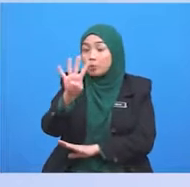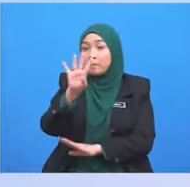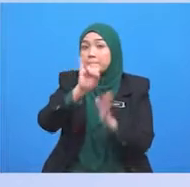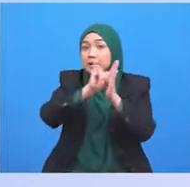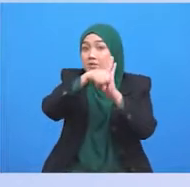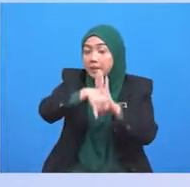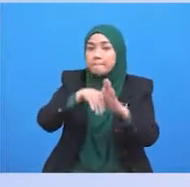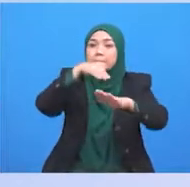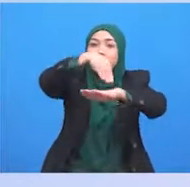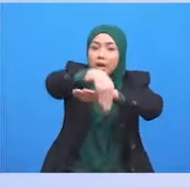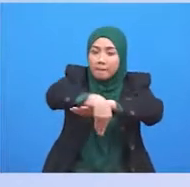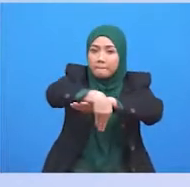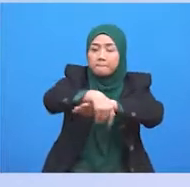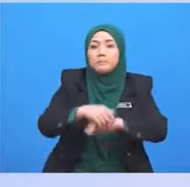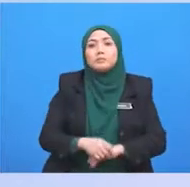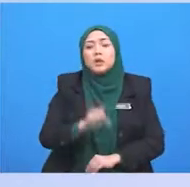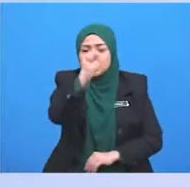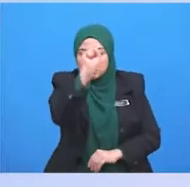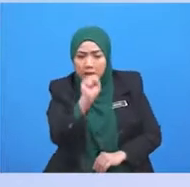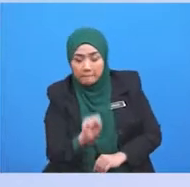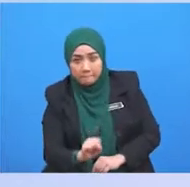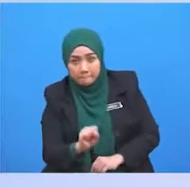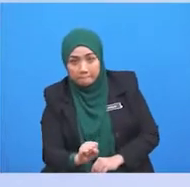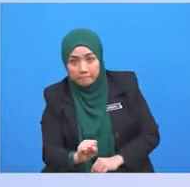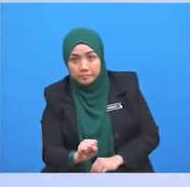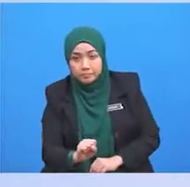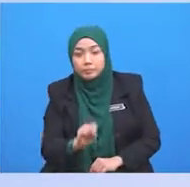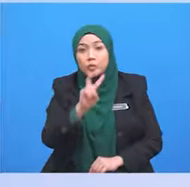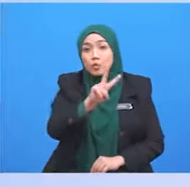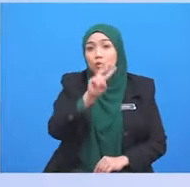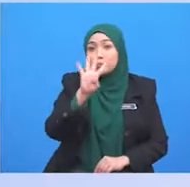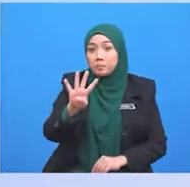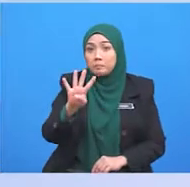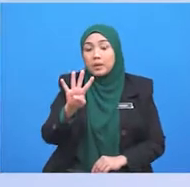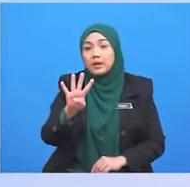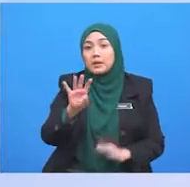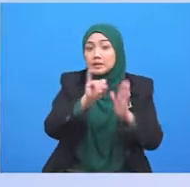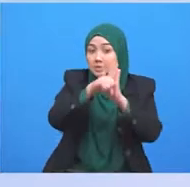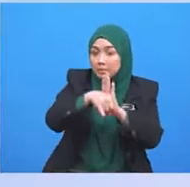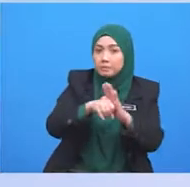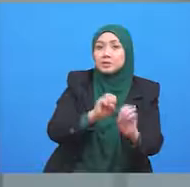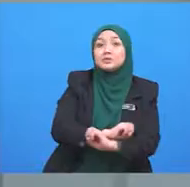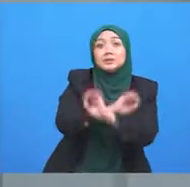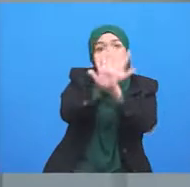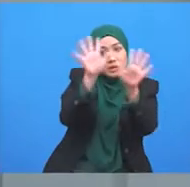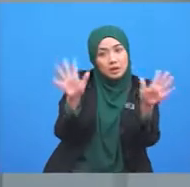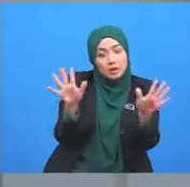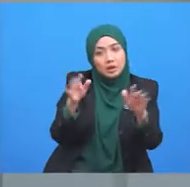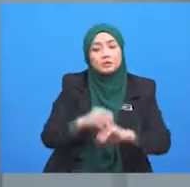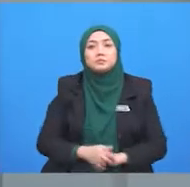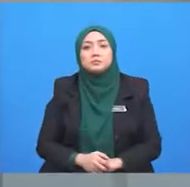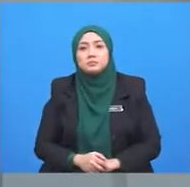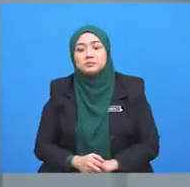jam malam sedangkan kutub selatan mengalami 24 jam siang.